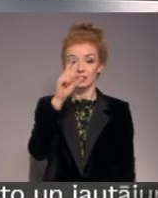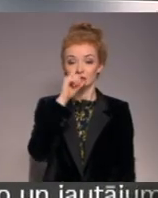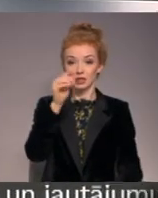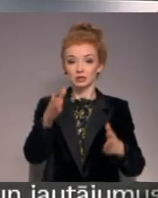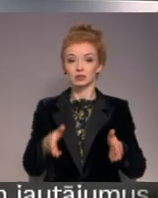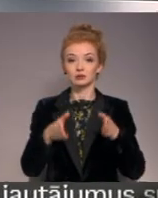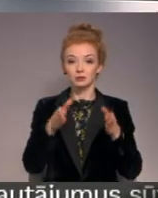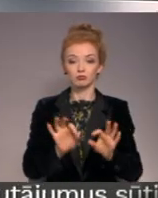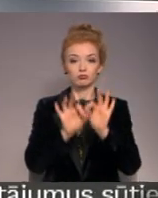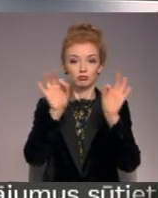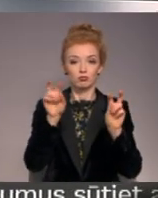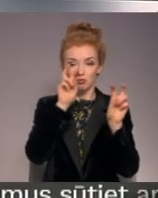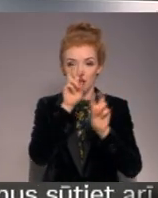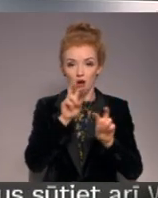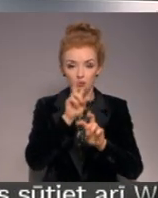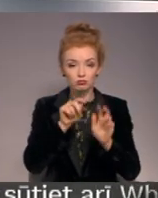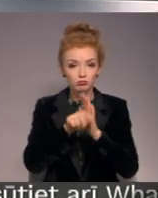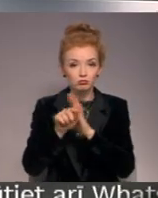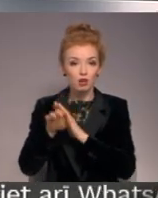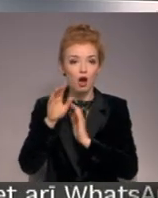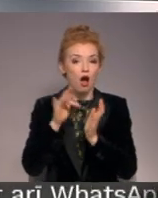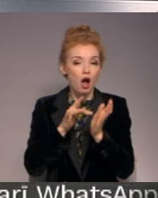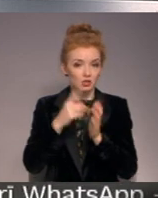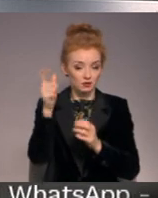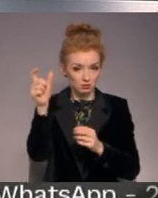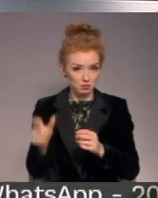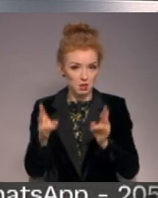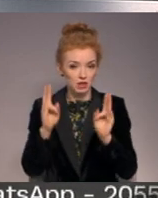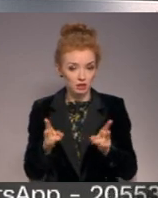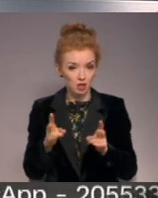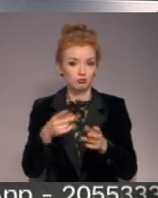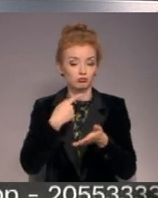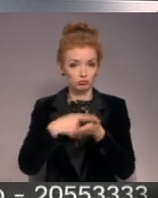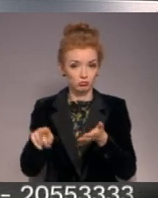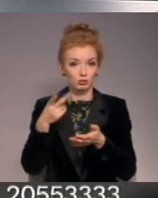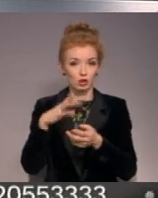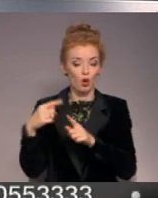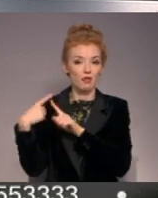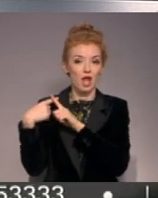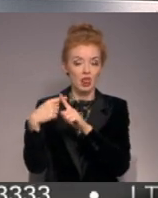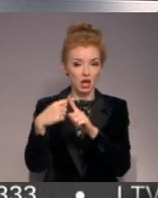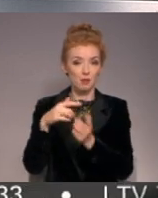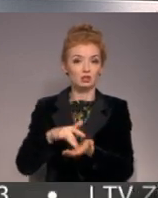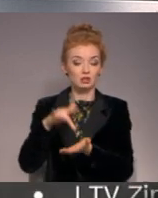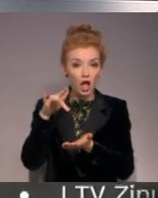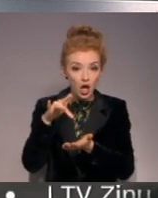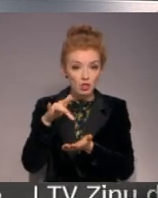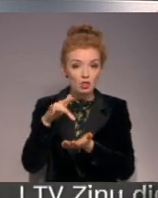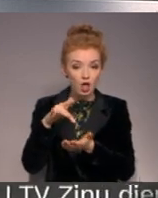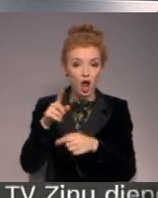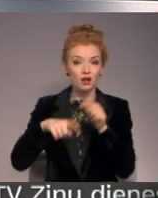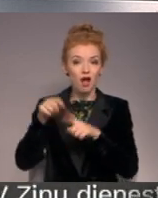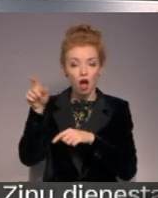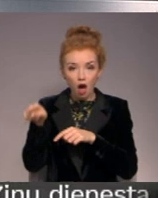Strādiņas slimnīcā uzsākta pārbaude par veidu, kā kāds pacients izrakstīts no neatliekamās medicīnas centra. Tuvinieki